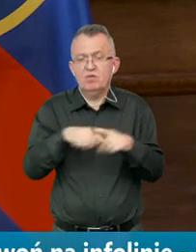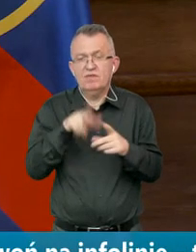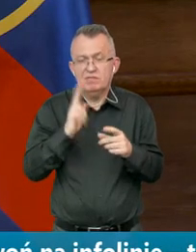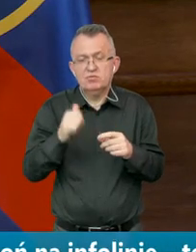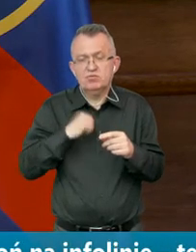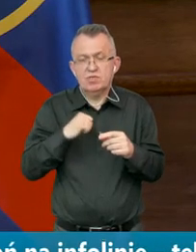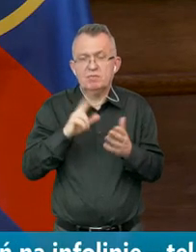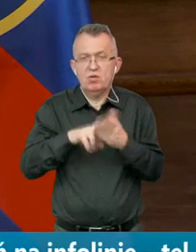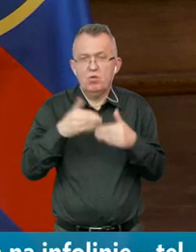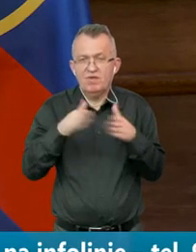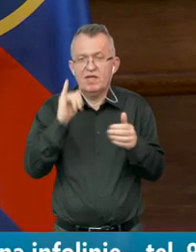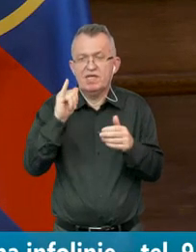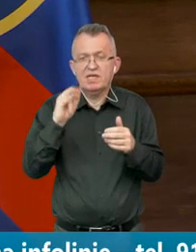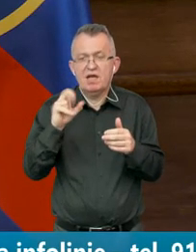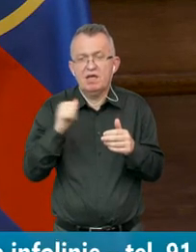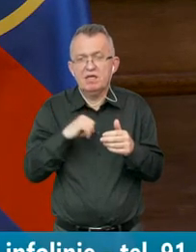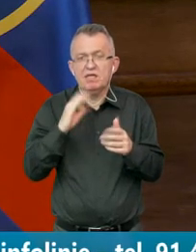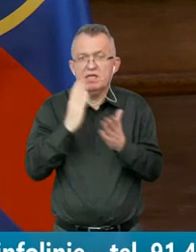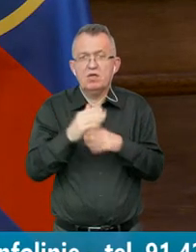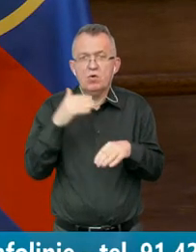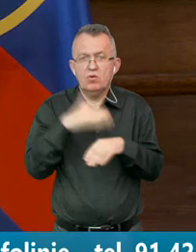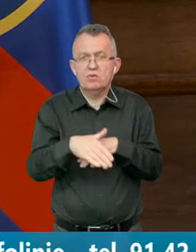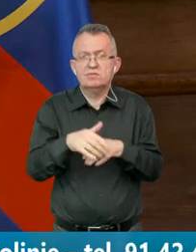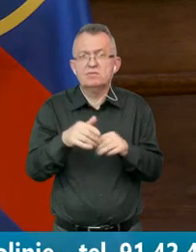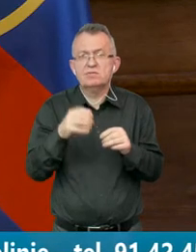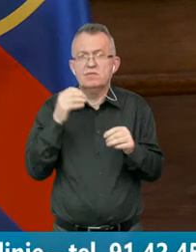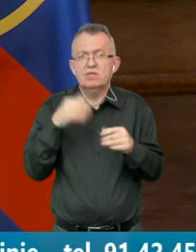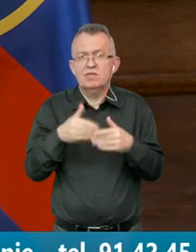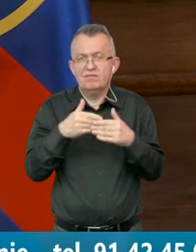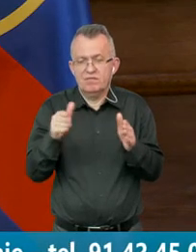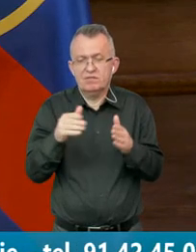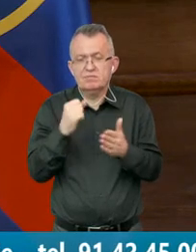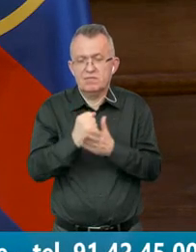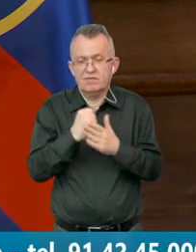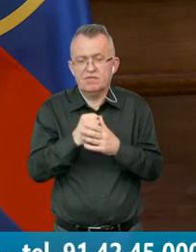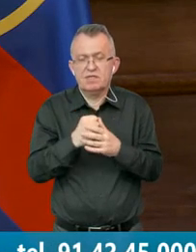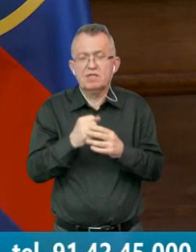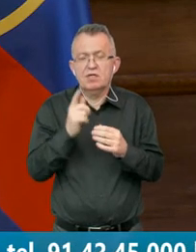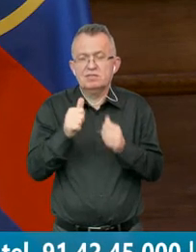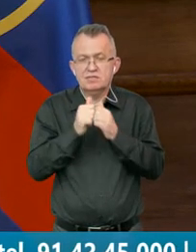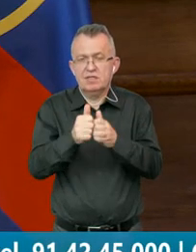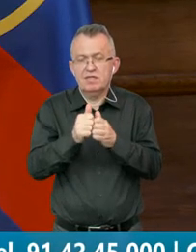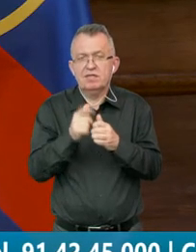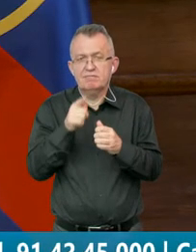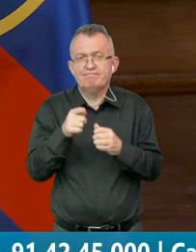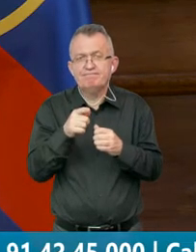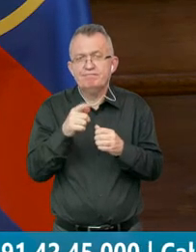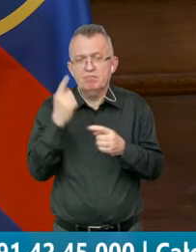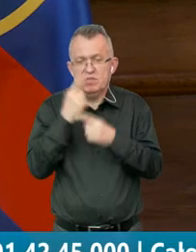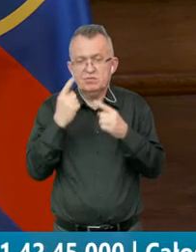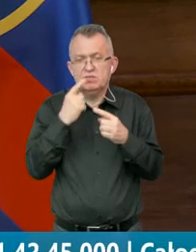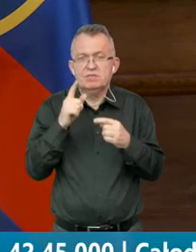Czekamy wszyscy na otwarcie IKEA. Tam trwają ostatnie formalne kwestie związane z tym zadaniem inwestycyjnym, więc myślę,